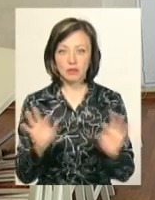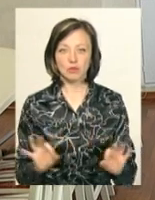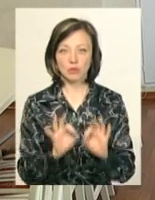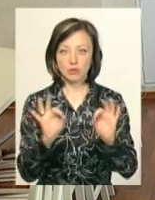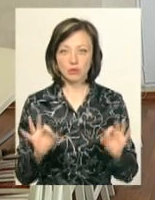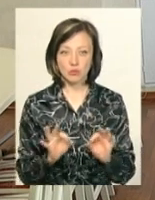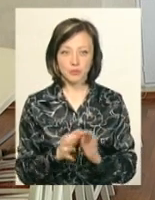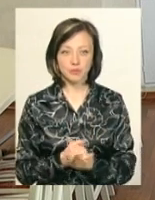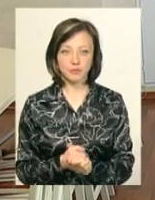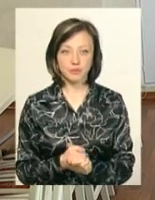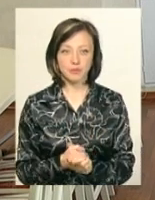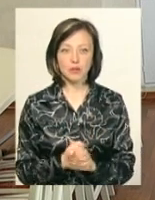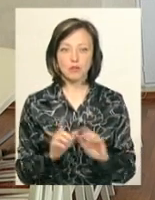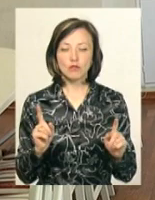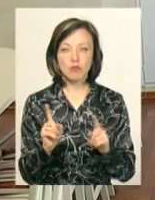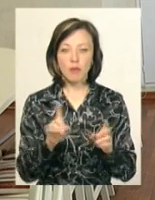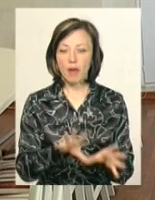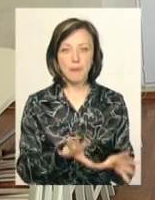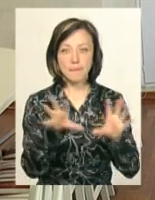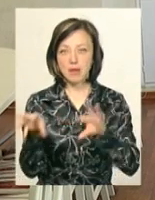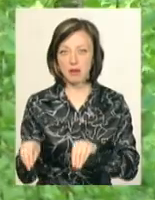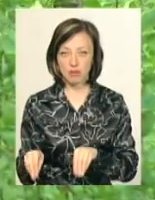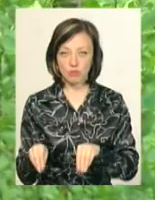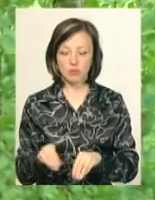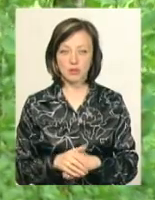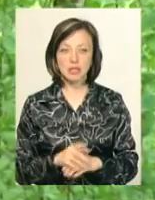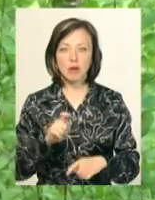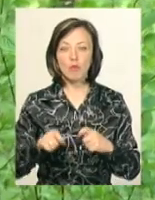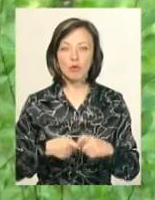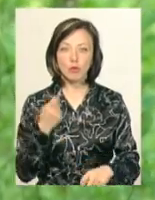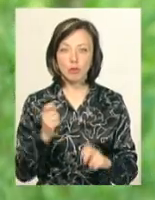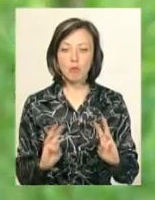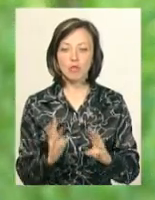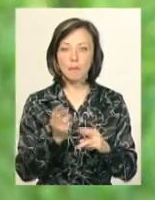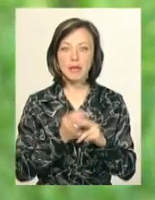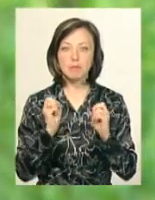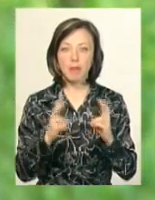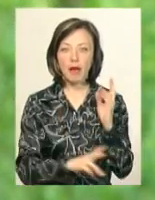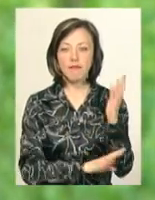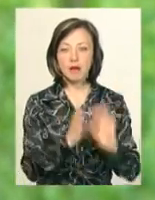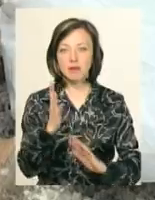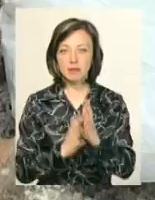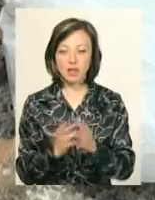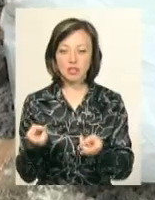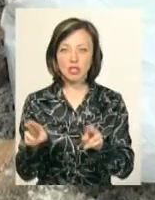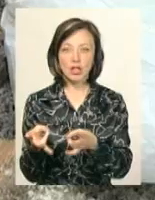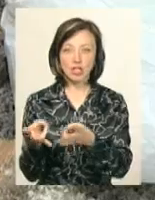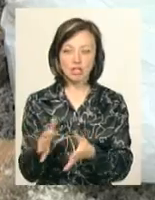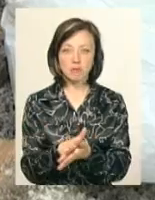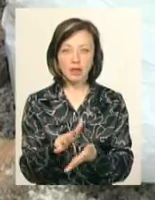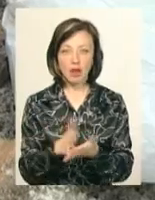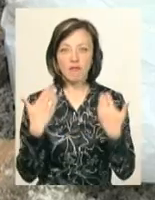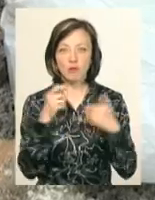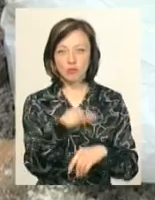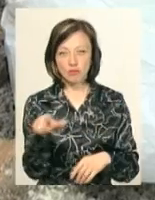ні очерету, для того, щоб воно не перекинулося. За порушення пожежної безпеки у лісах, а також за залишене сміття,